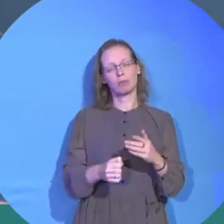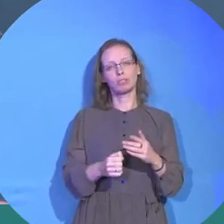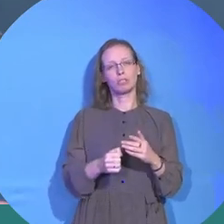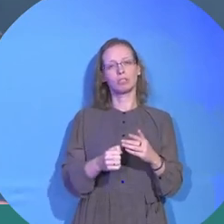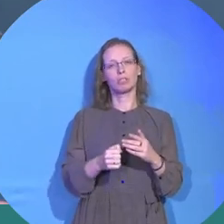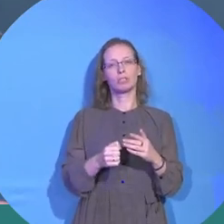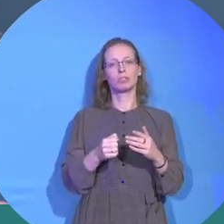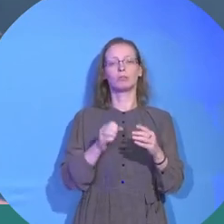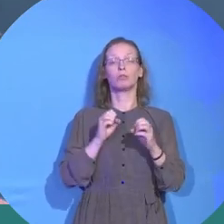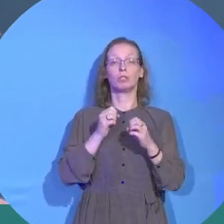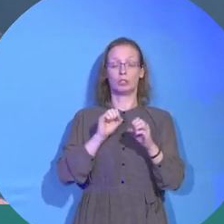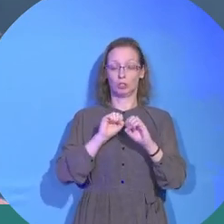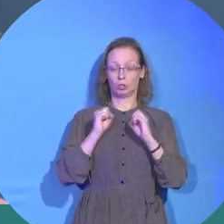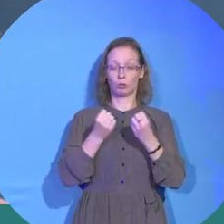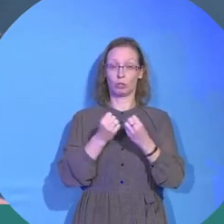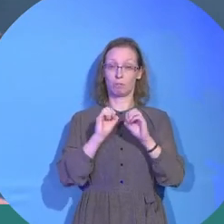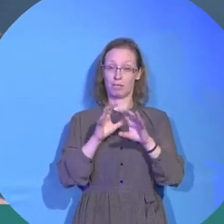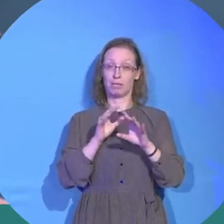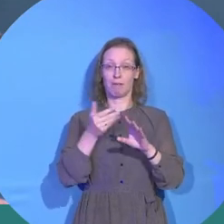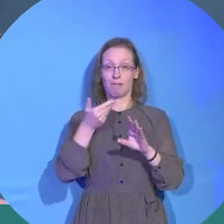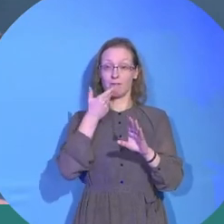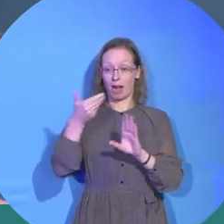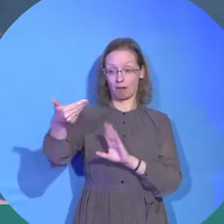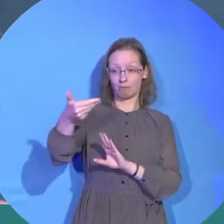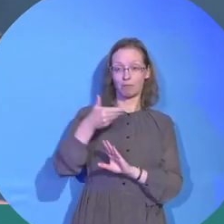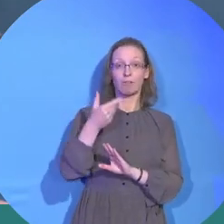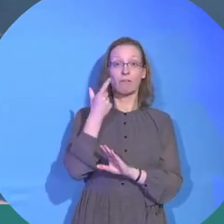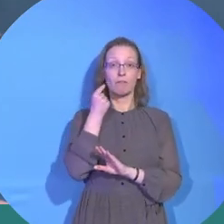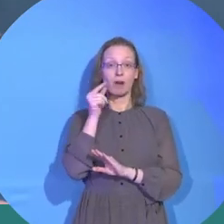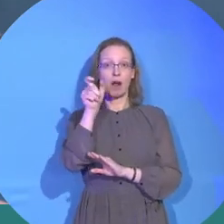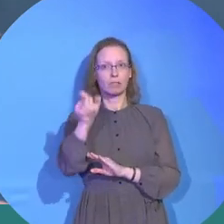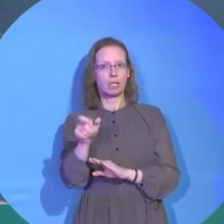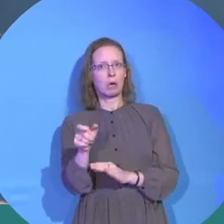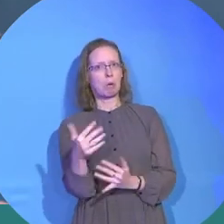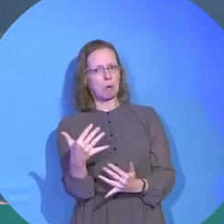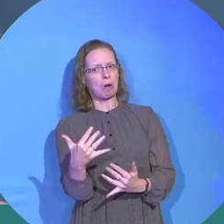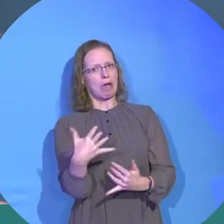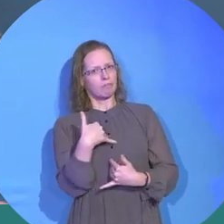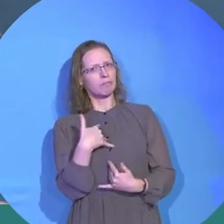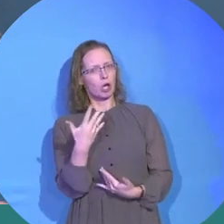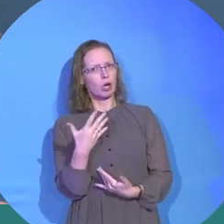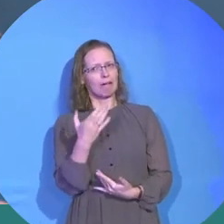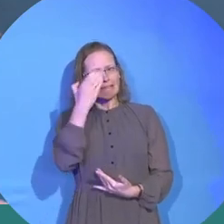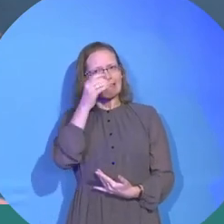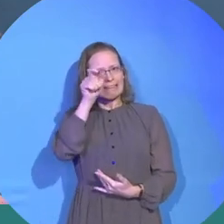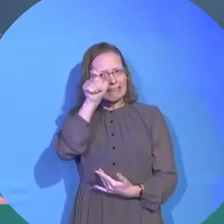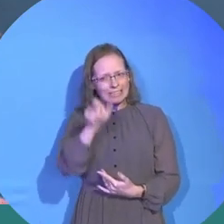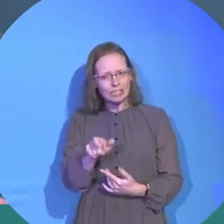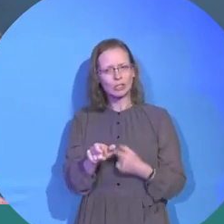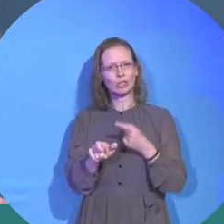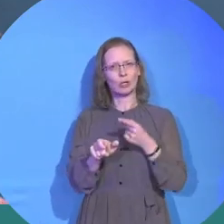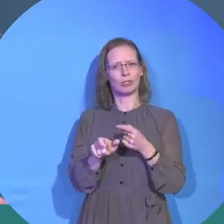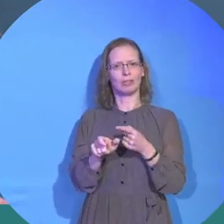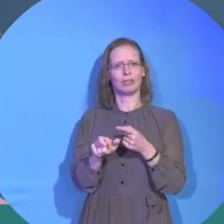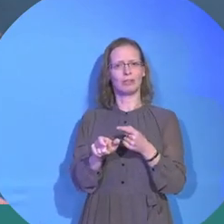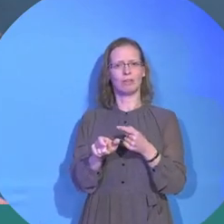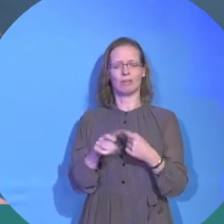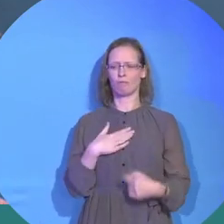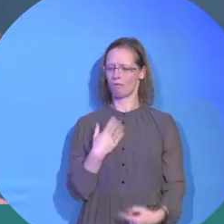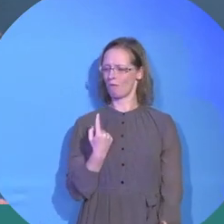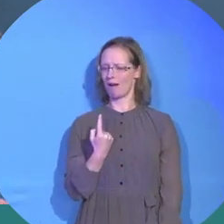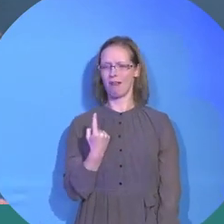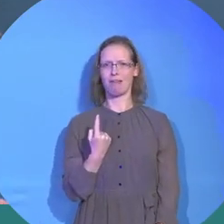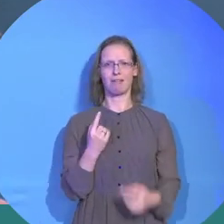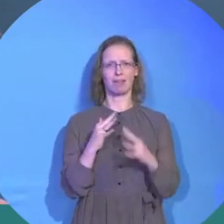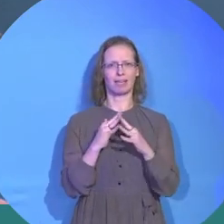social media van een vrouw die het best heftig vond dat een christen eigenlijk zich alleen voelde in de